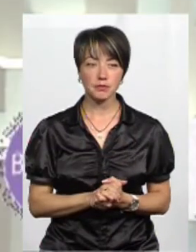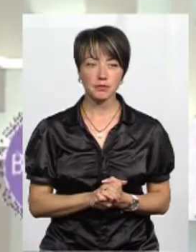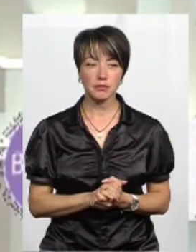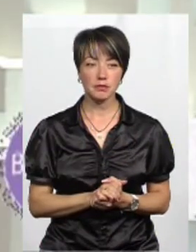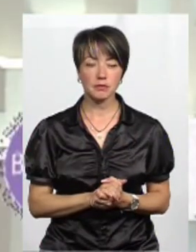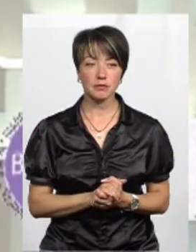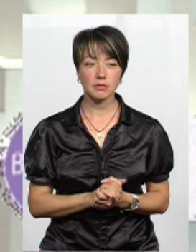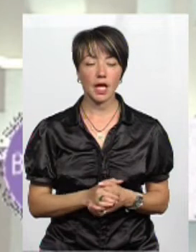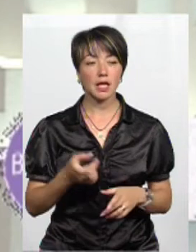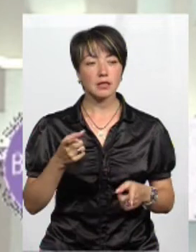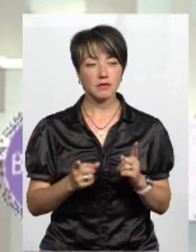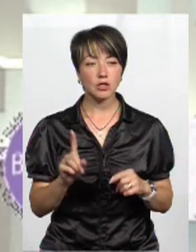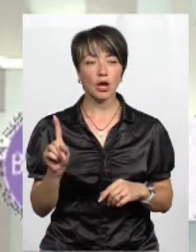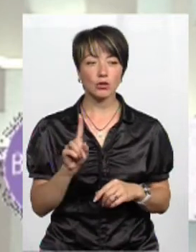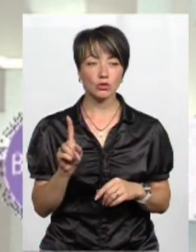що